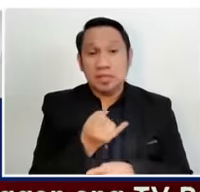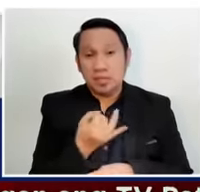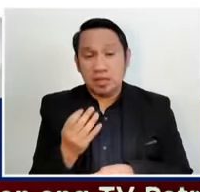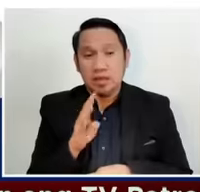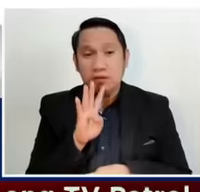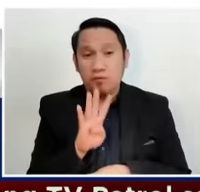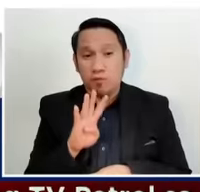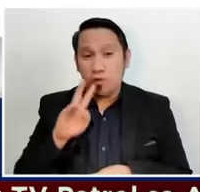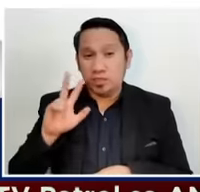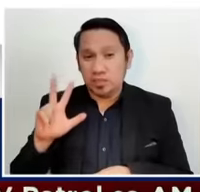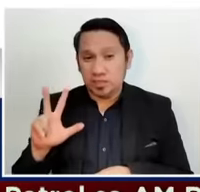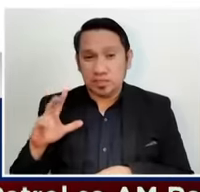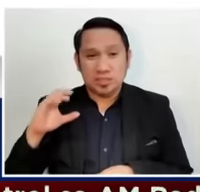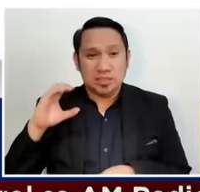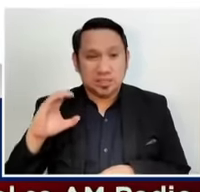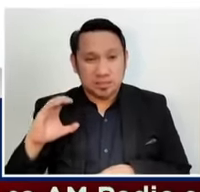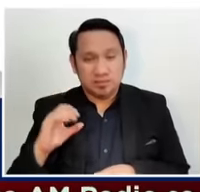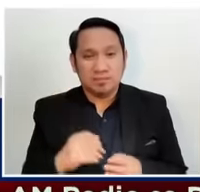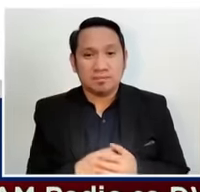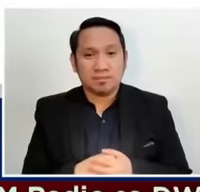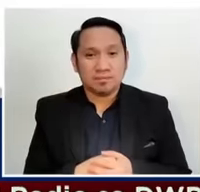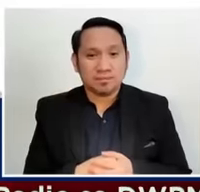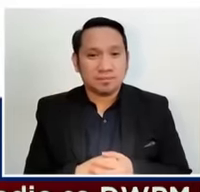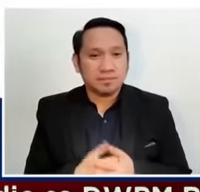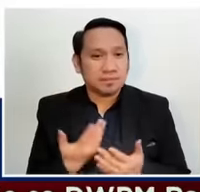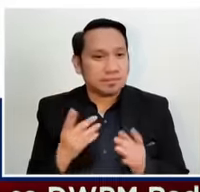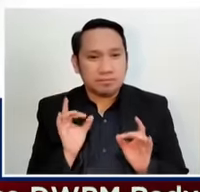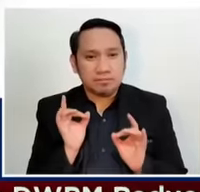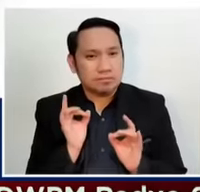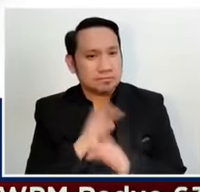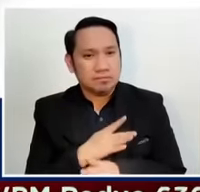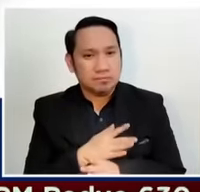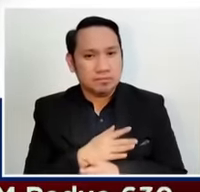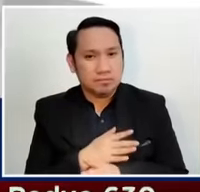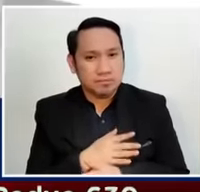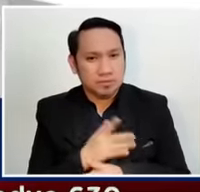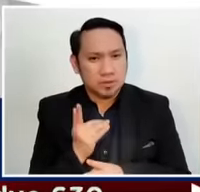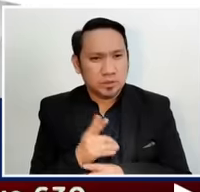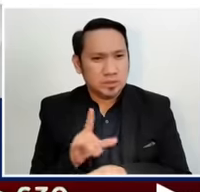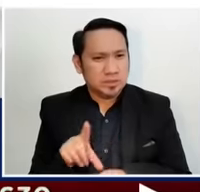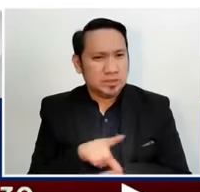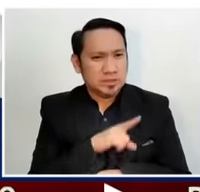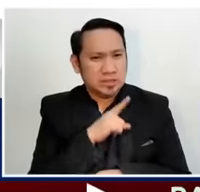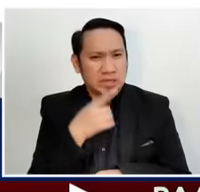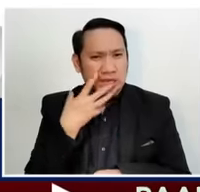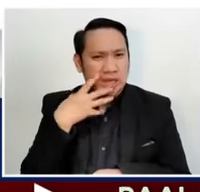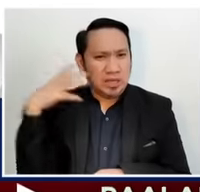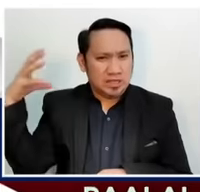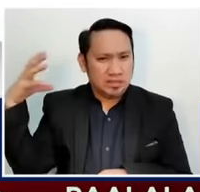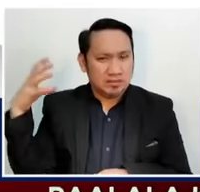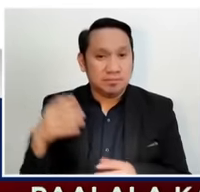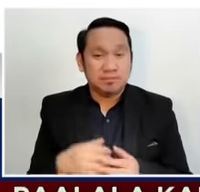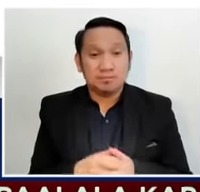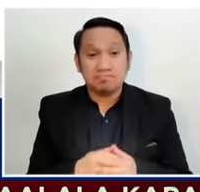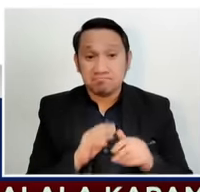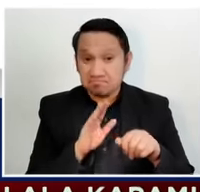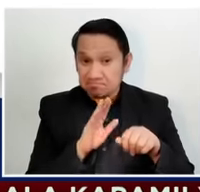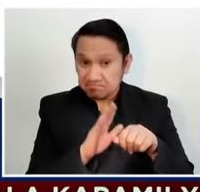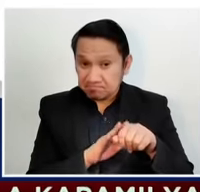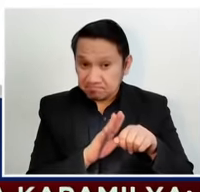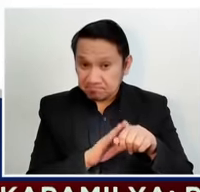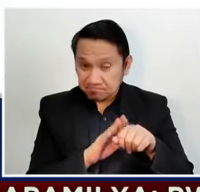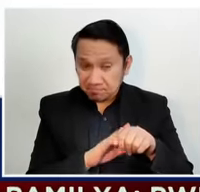degrees Celsius. Maituturing itong delikado lalo na kung matagal nakabilad sa init. Babala ng isang doktor,